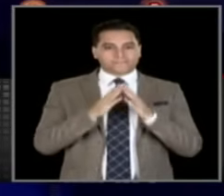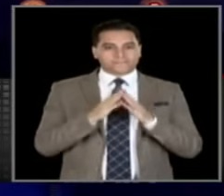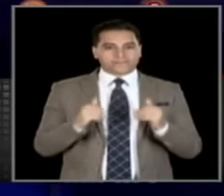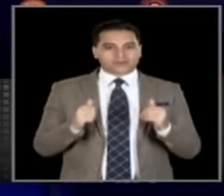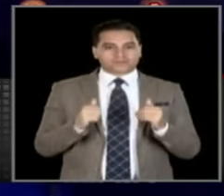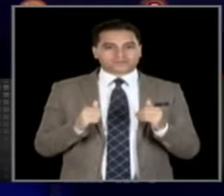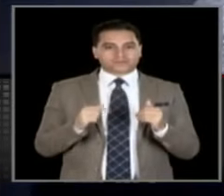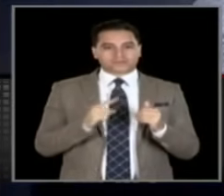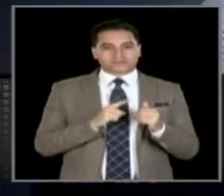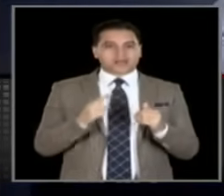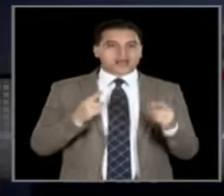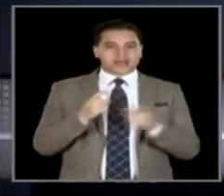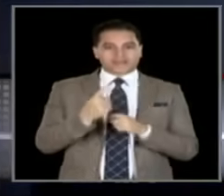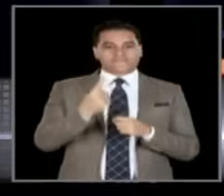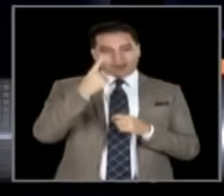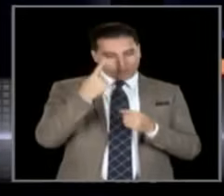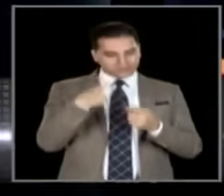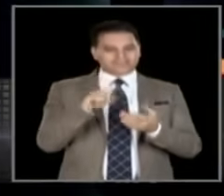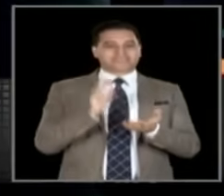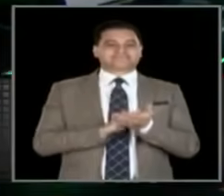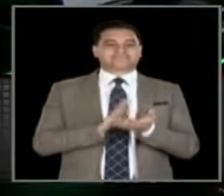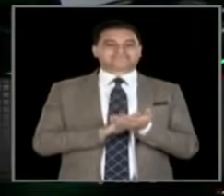مصر الهدف الاول